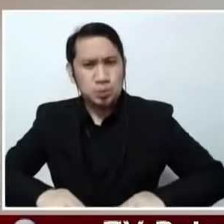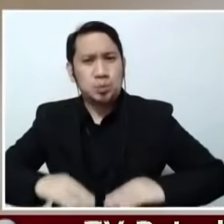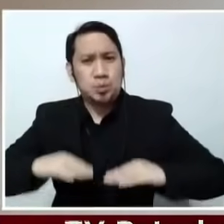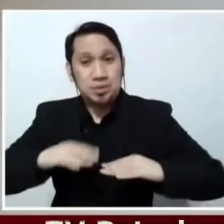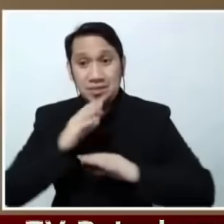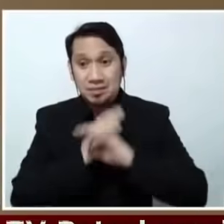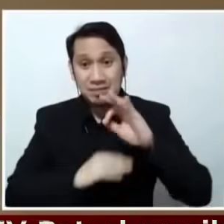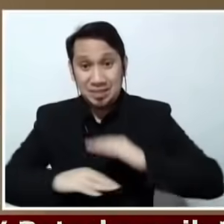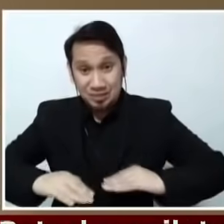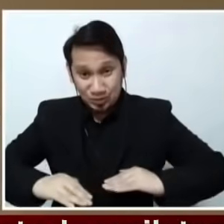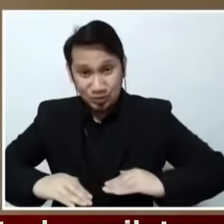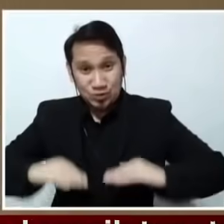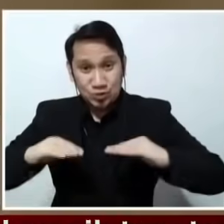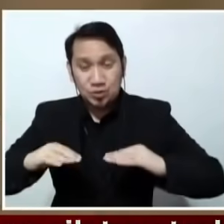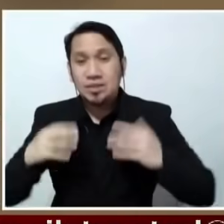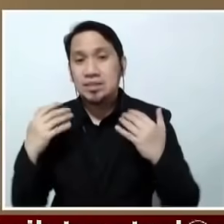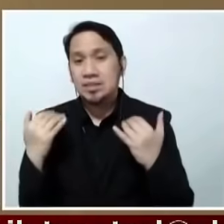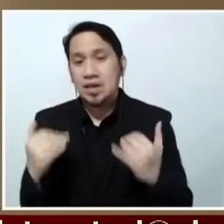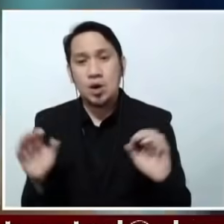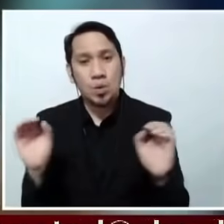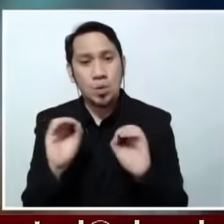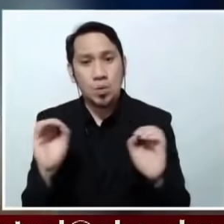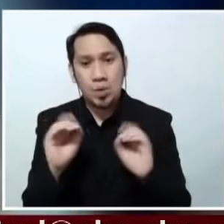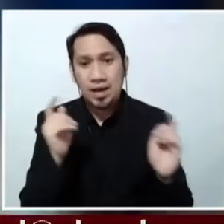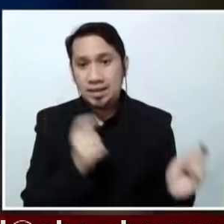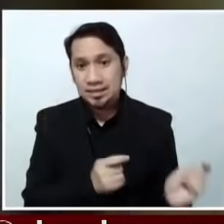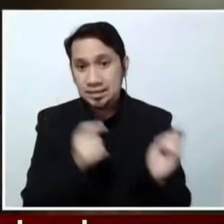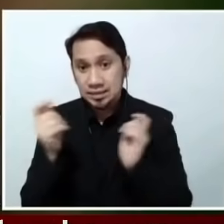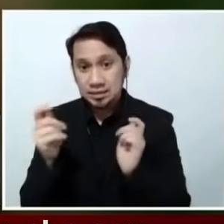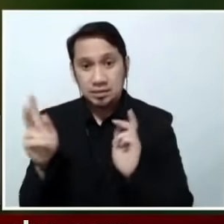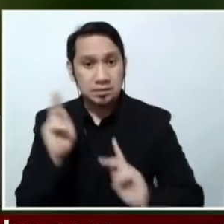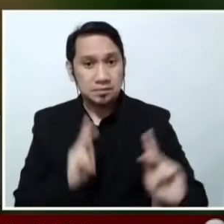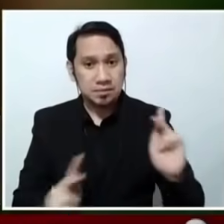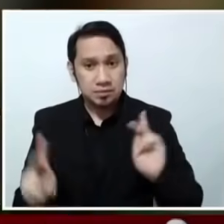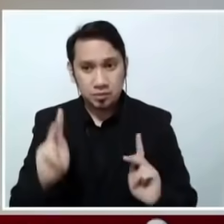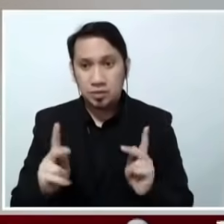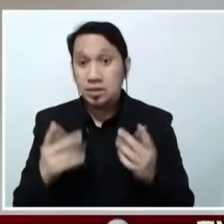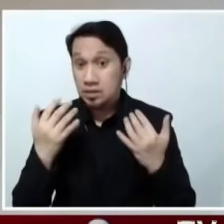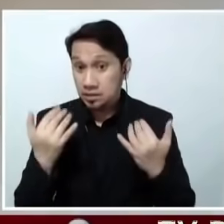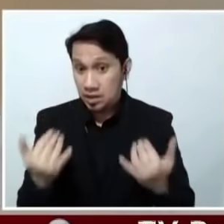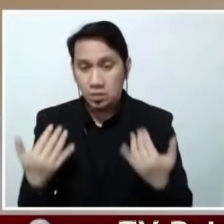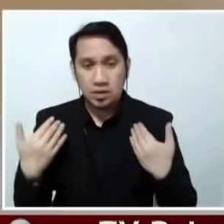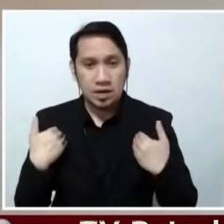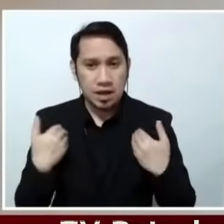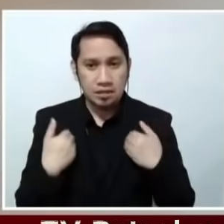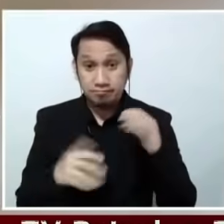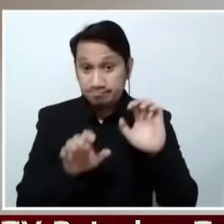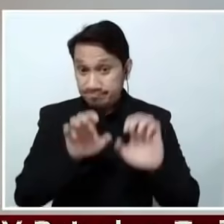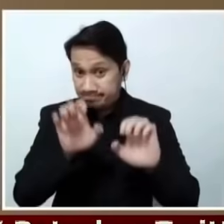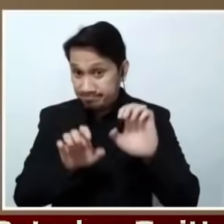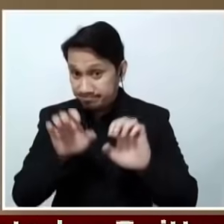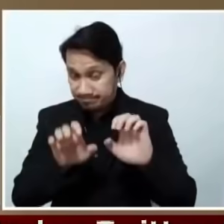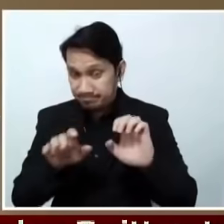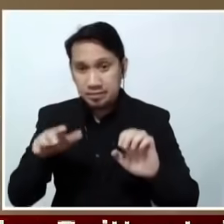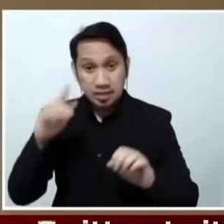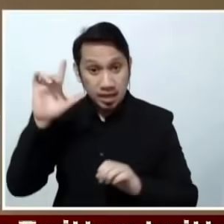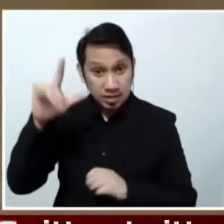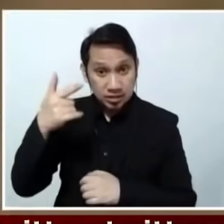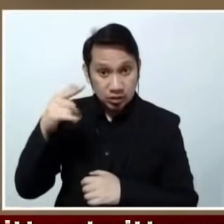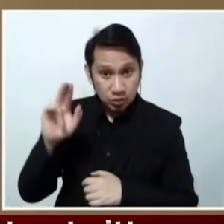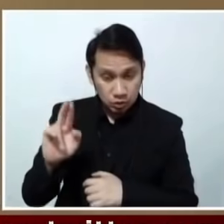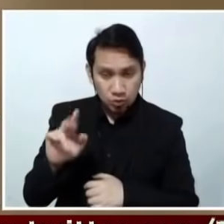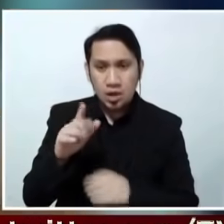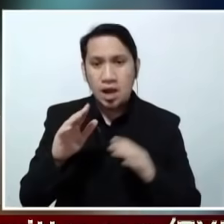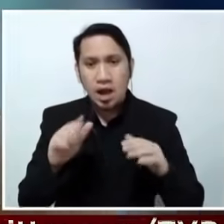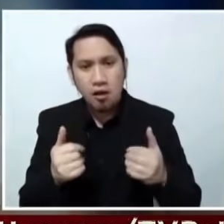kalsada. Wala namang naiulat na lumikas ng mga residente. Magsasagawa pa ng assessment ang lokal na pamahalaan sa mga